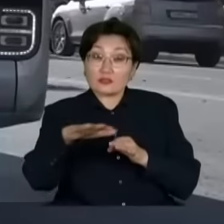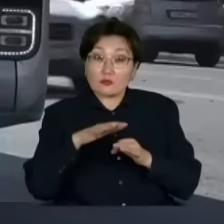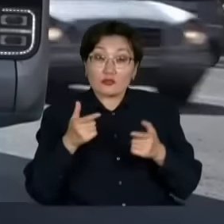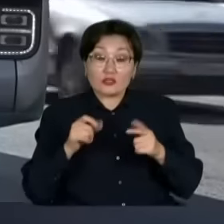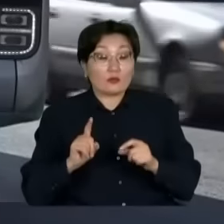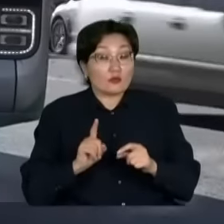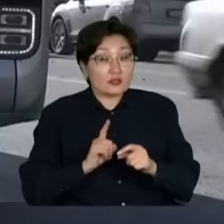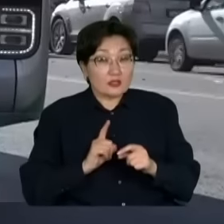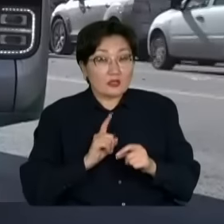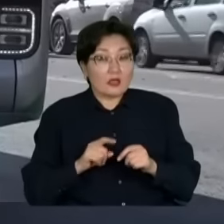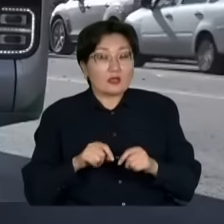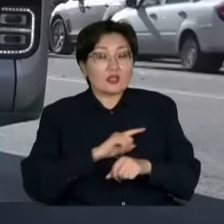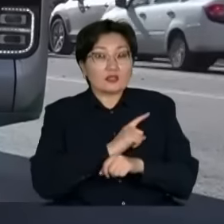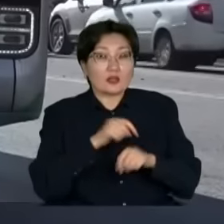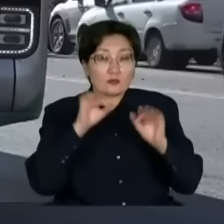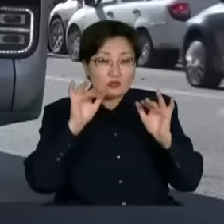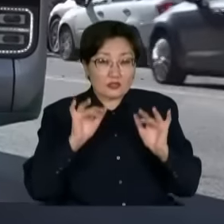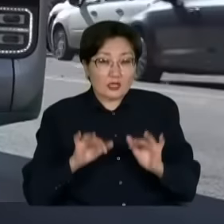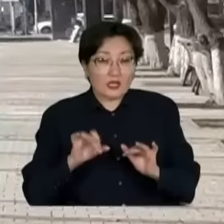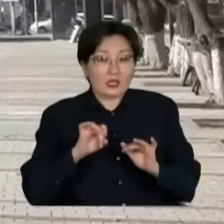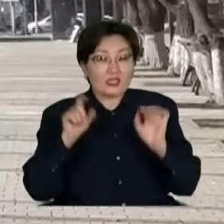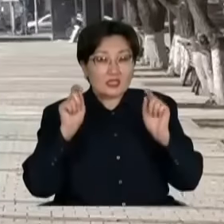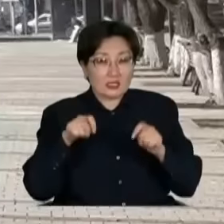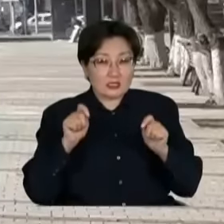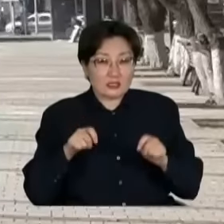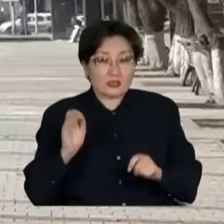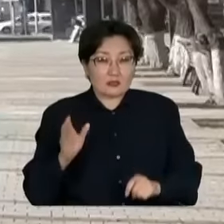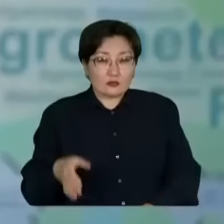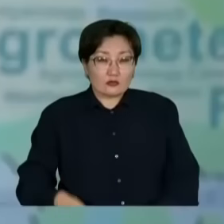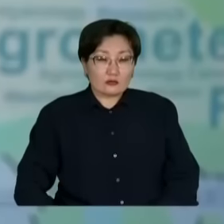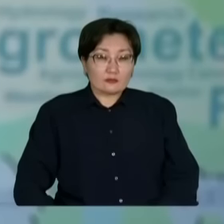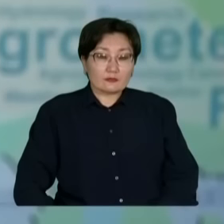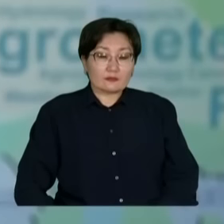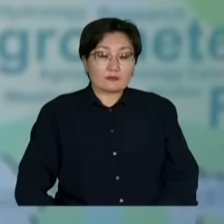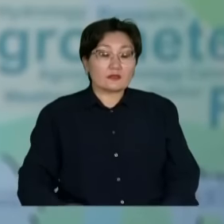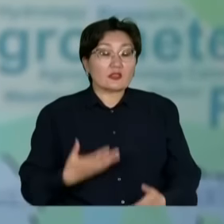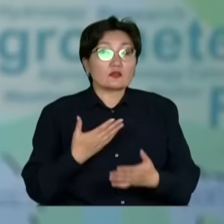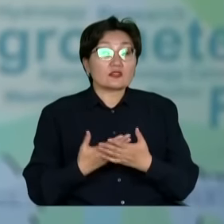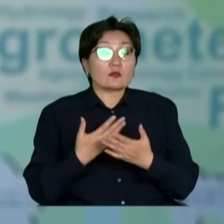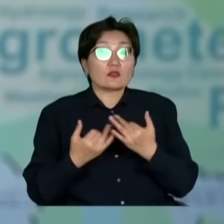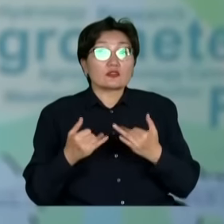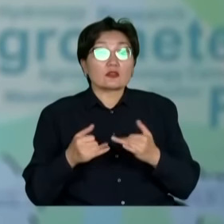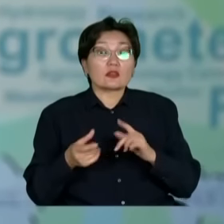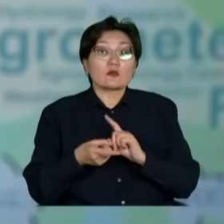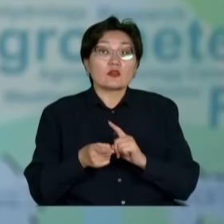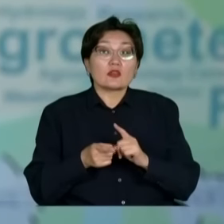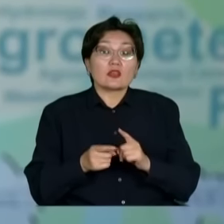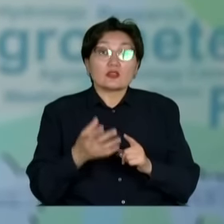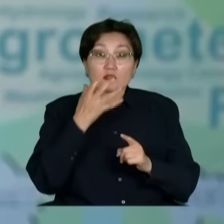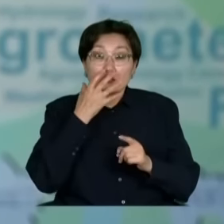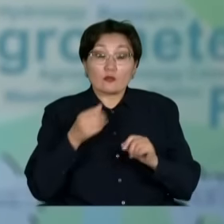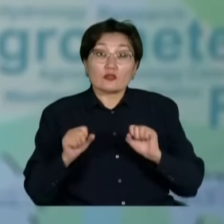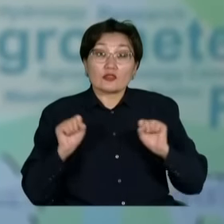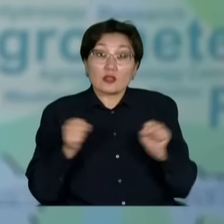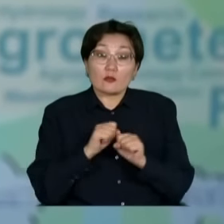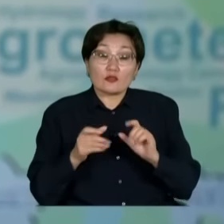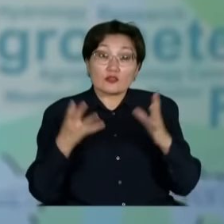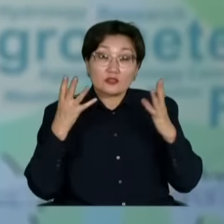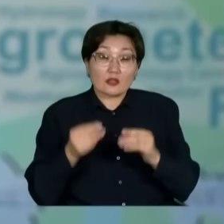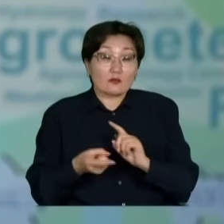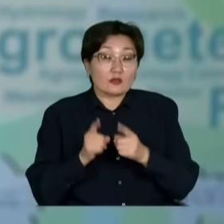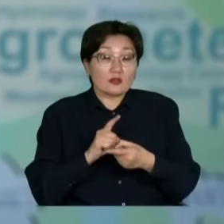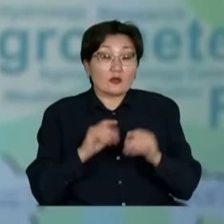ожидаются обильные снега и дожди прогнозируется часто смена тёплых и морозных дней с осадками в виде